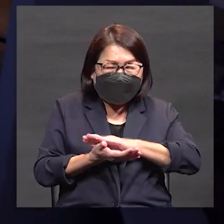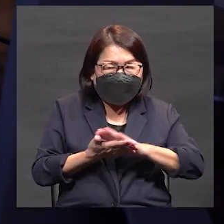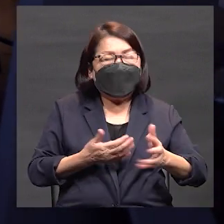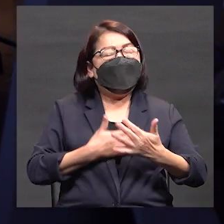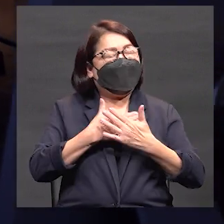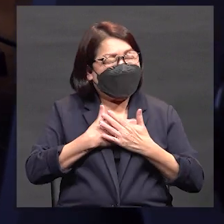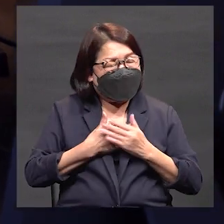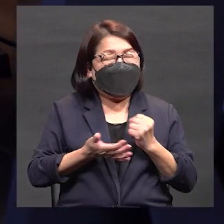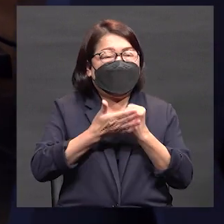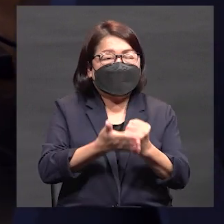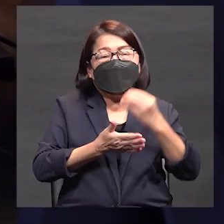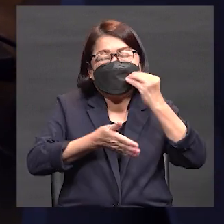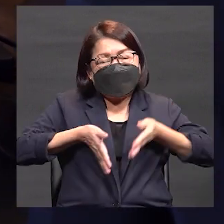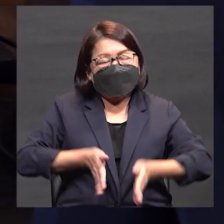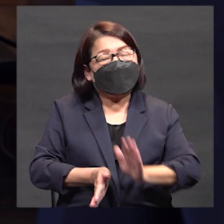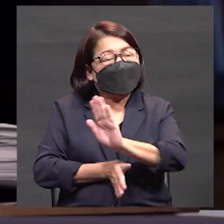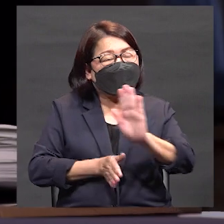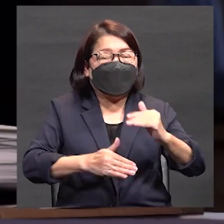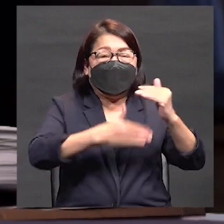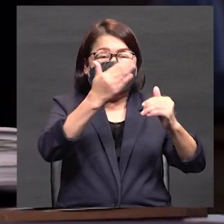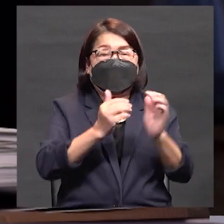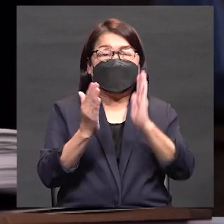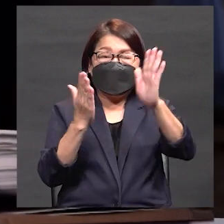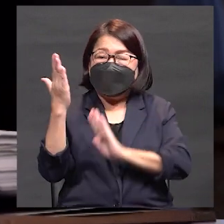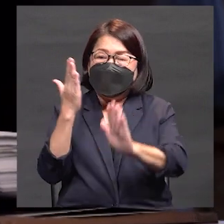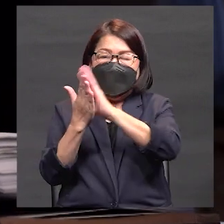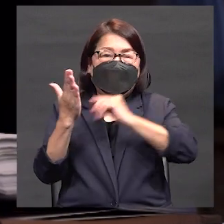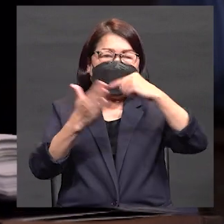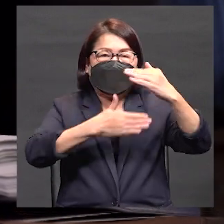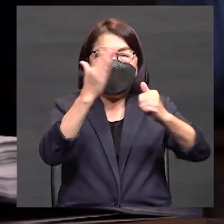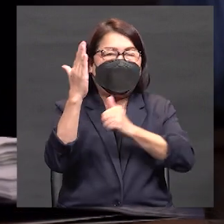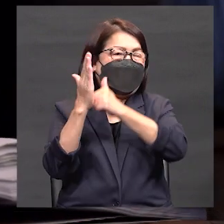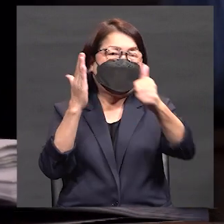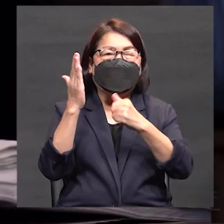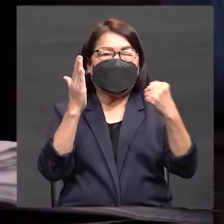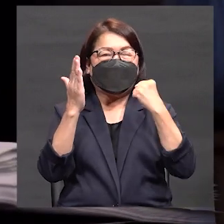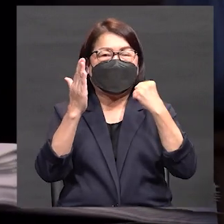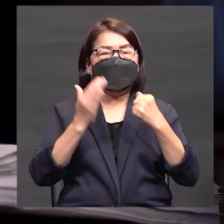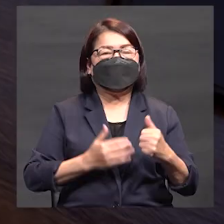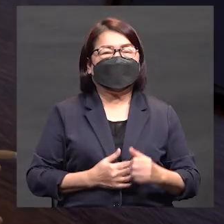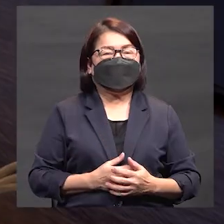และช่วยพัฒนาท้องถิ่นของตนประเทศเราก็จะเติบโตอย่างมั่นคง